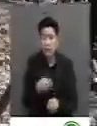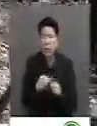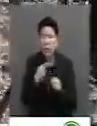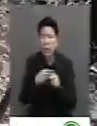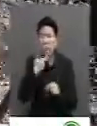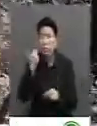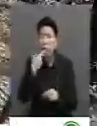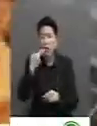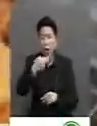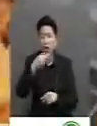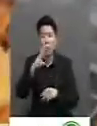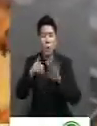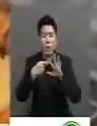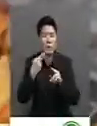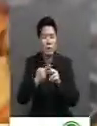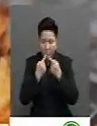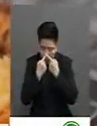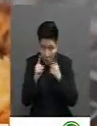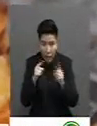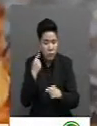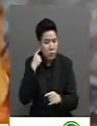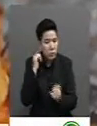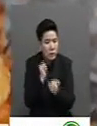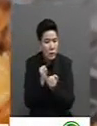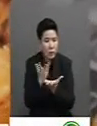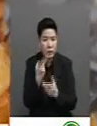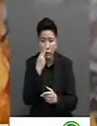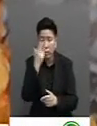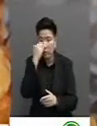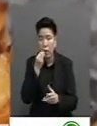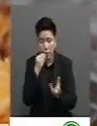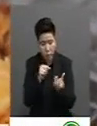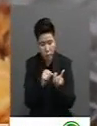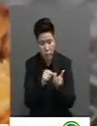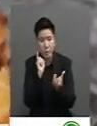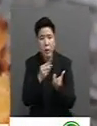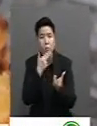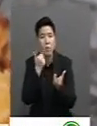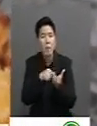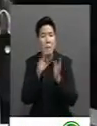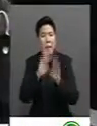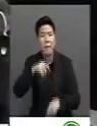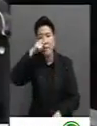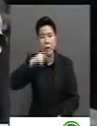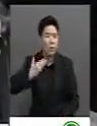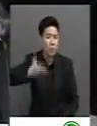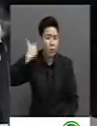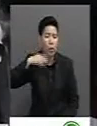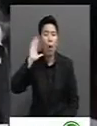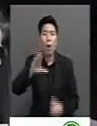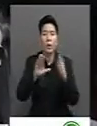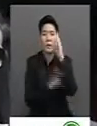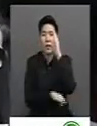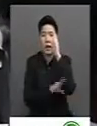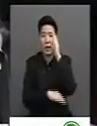ค่ะอะเห็นชื่อแปลกไม่คุ้นหูแบบนี้ก็เพราะว่าขนมหวักเป็นขนมไทยดั้งเดิมของชาว